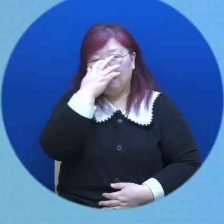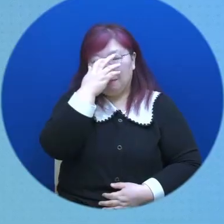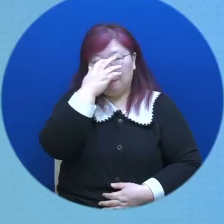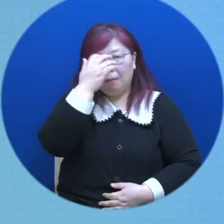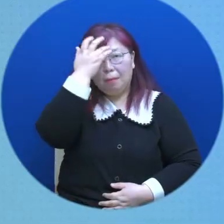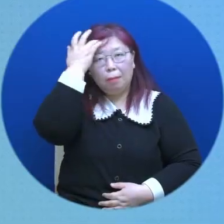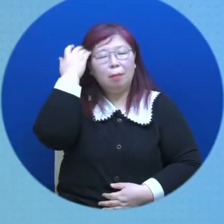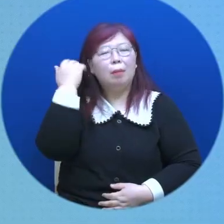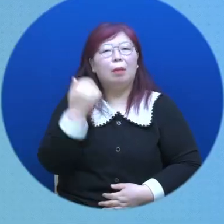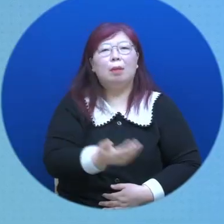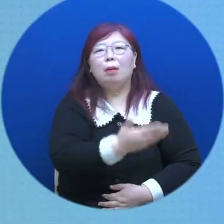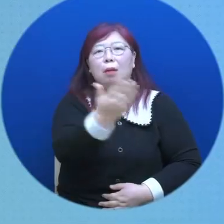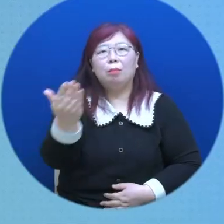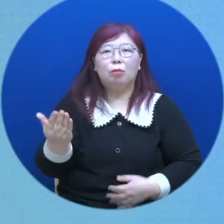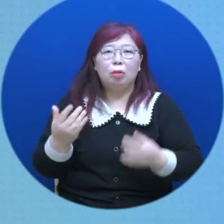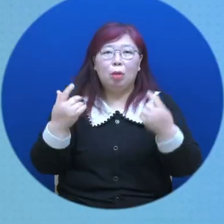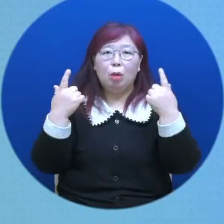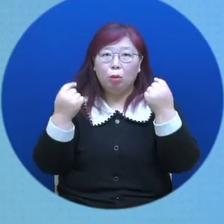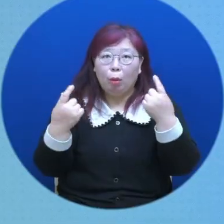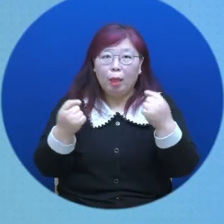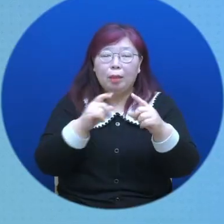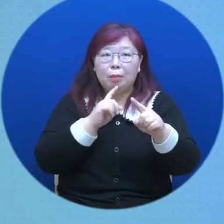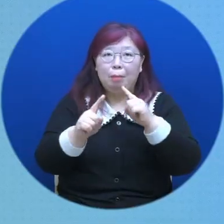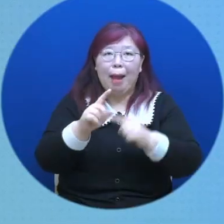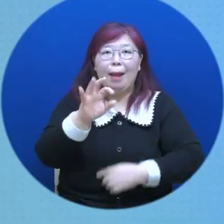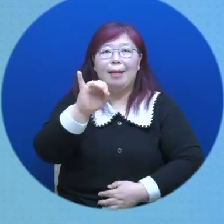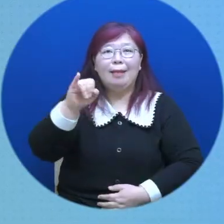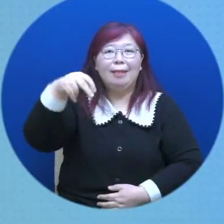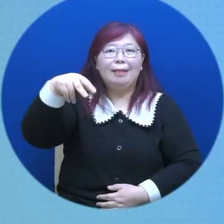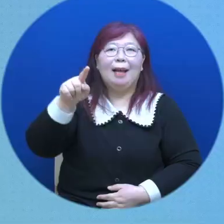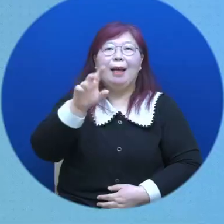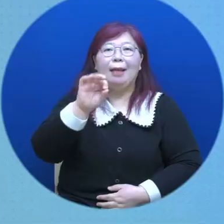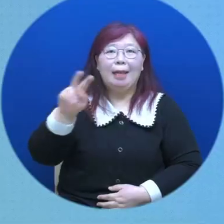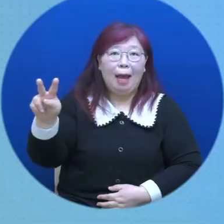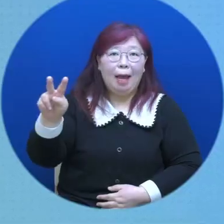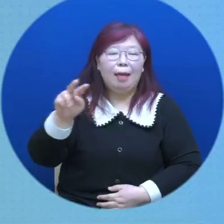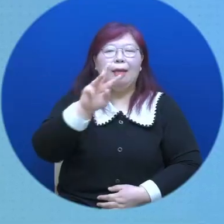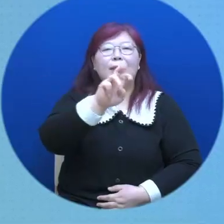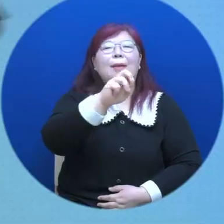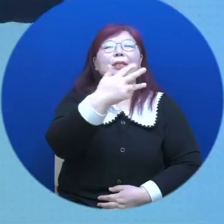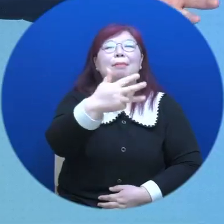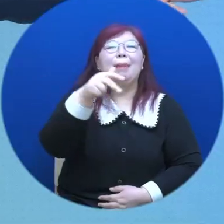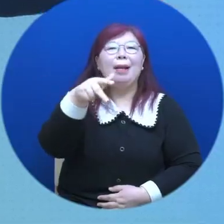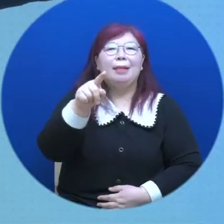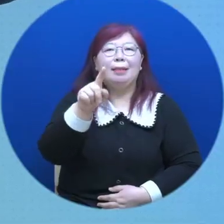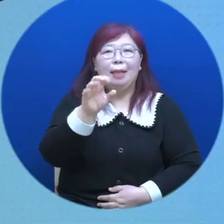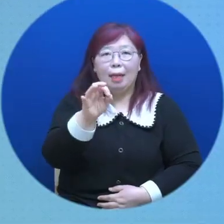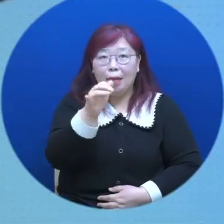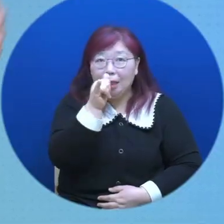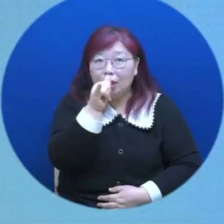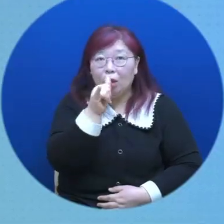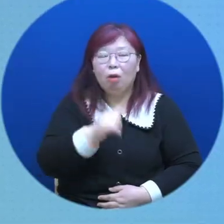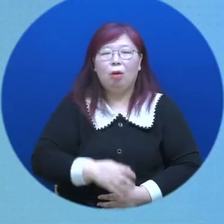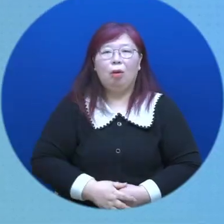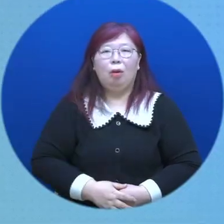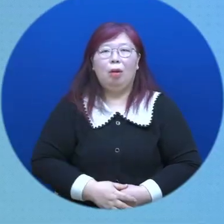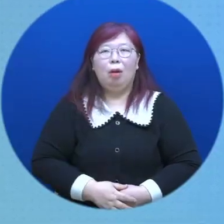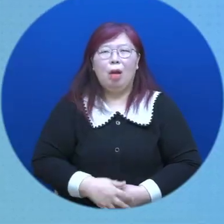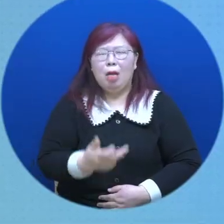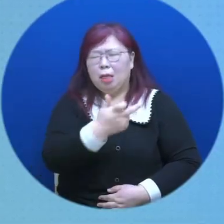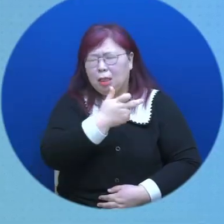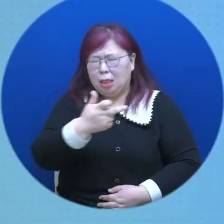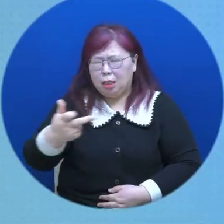여러분, 동일한 말씀이 이사야 38장에도 나옵니다. 압수르의 거대한